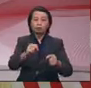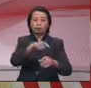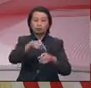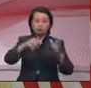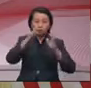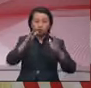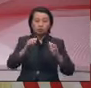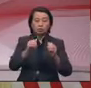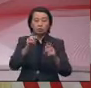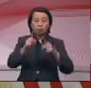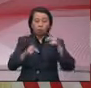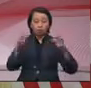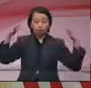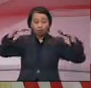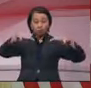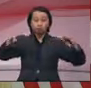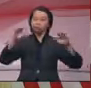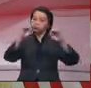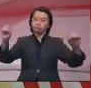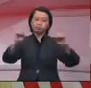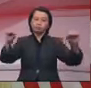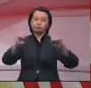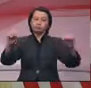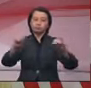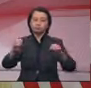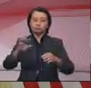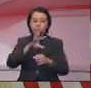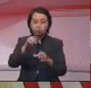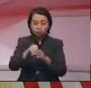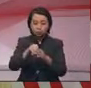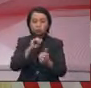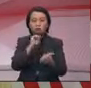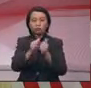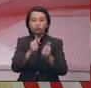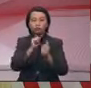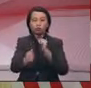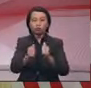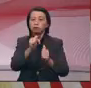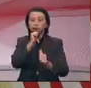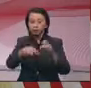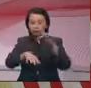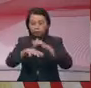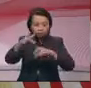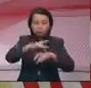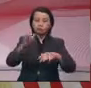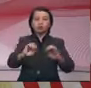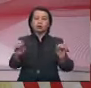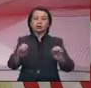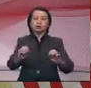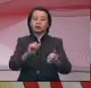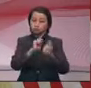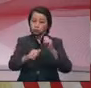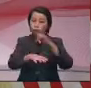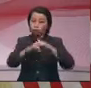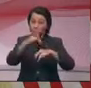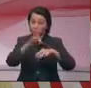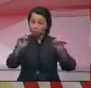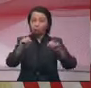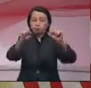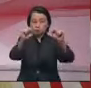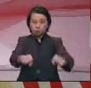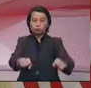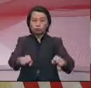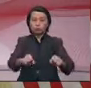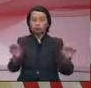tanpa penonton yang melibatkan sukan tiada bersentuhan. Ya,